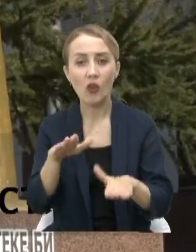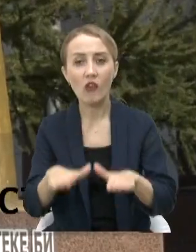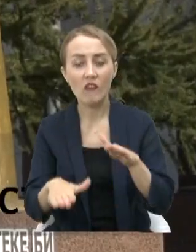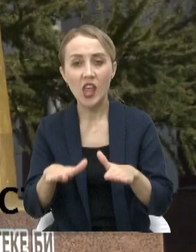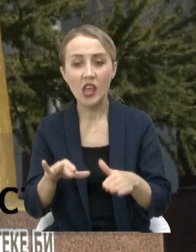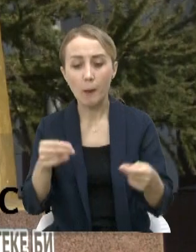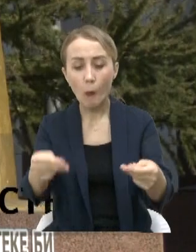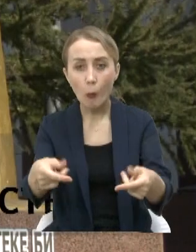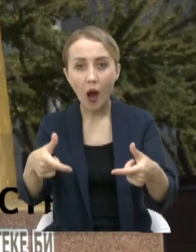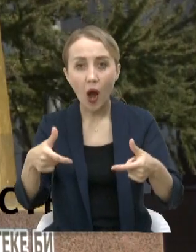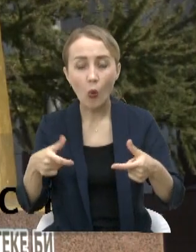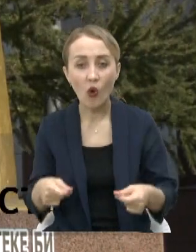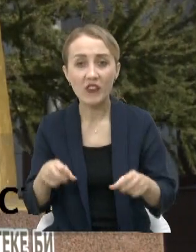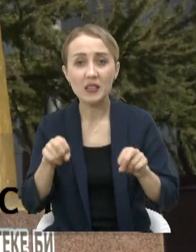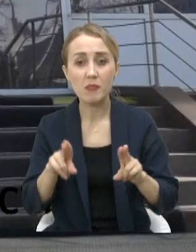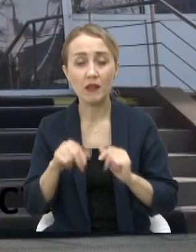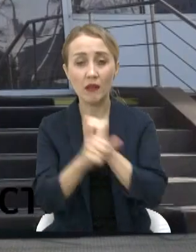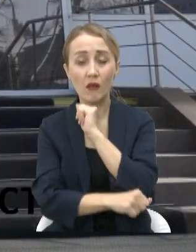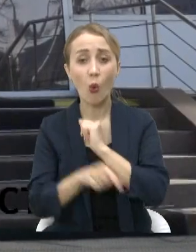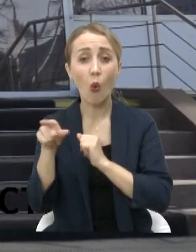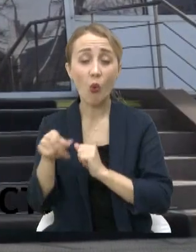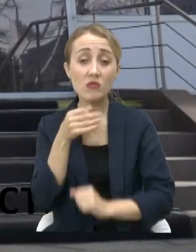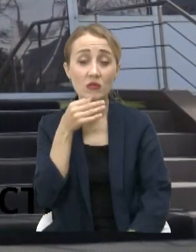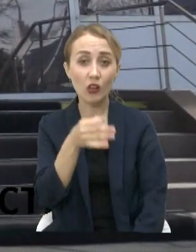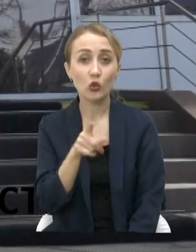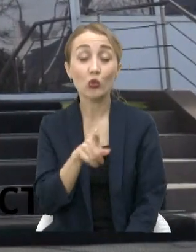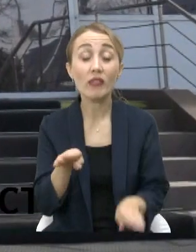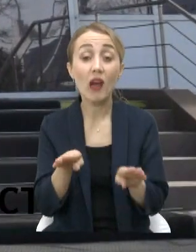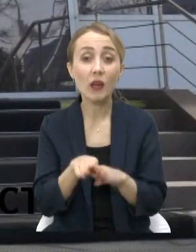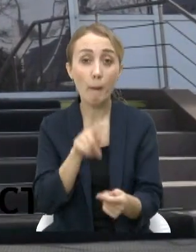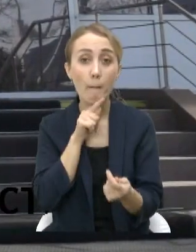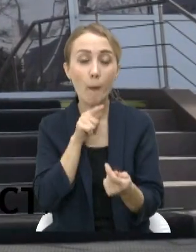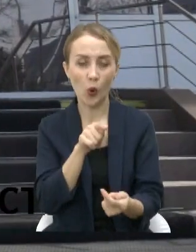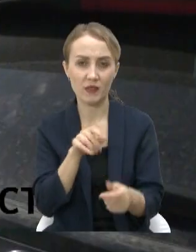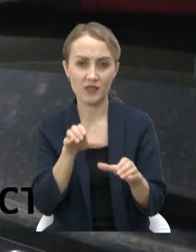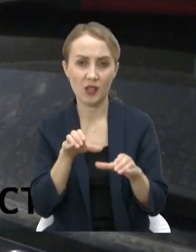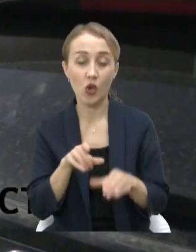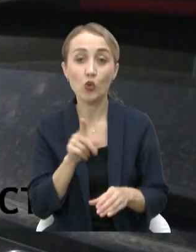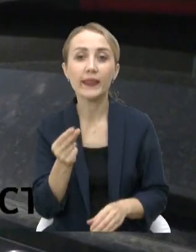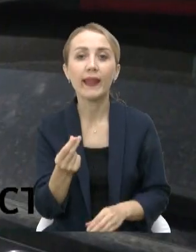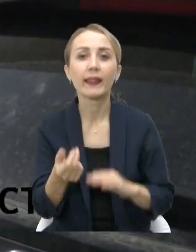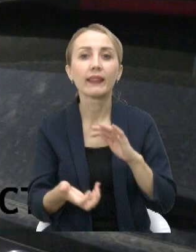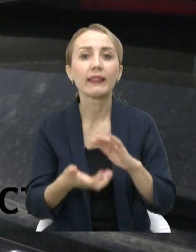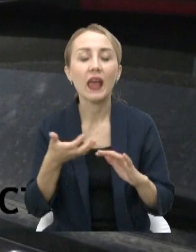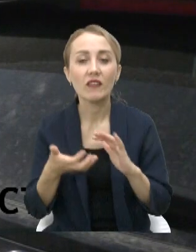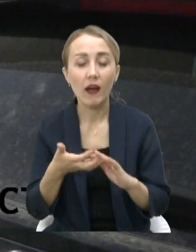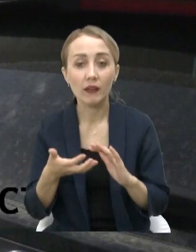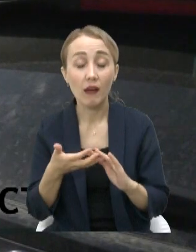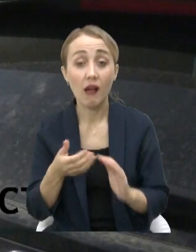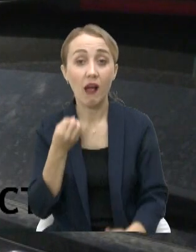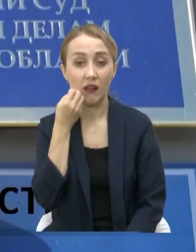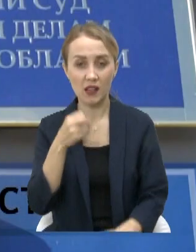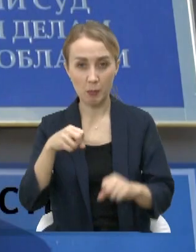упаковочные материалы. Подозреваемый оправдывался тем, что пошел на такое противоправное деяние из-за нехватки денег. Однако в ходе